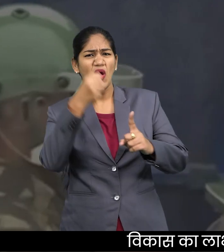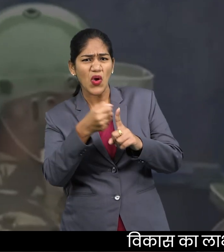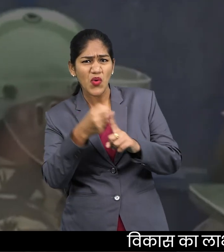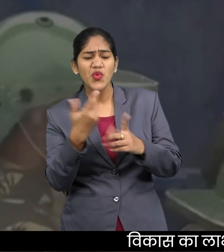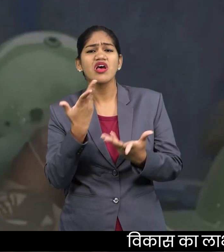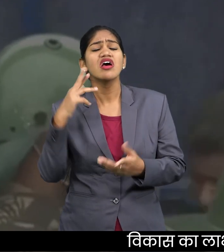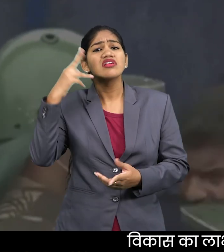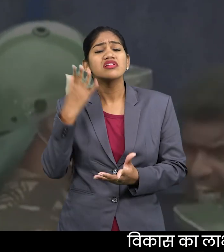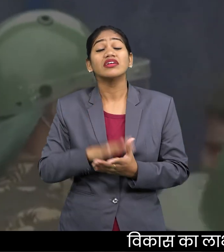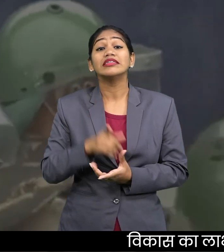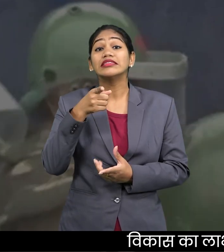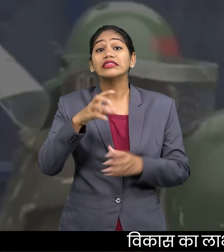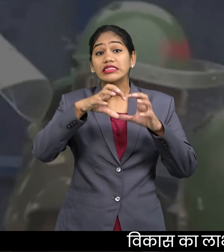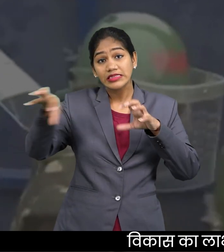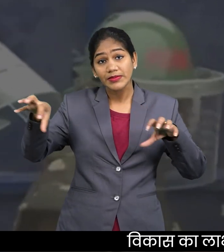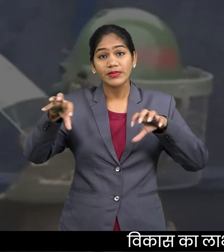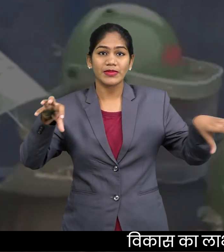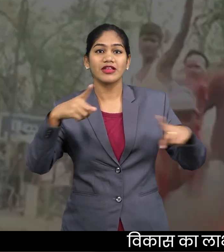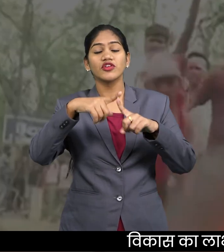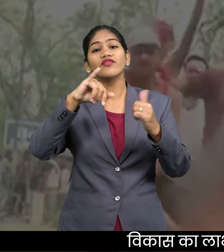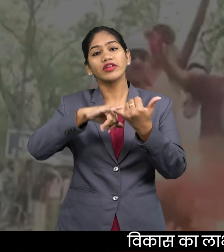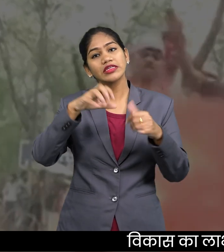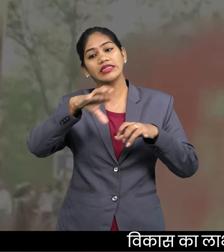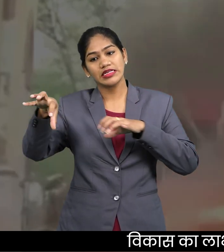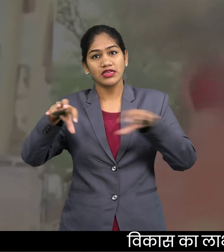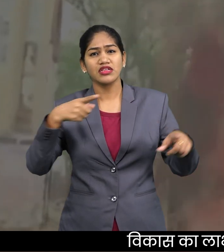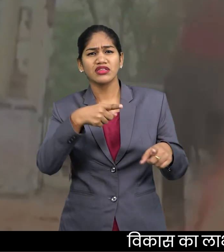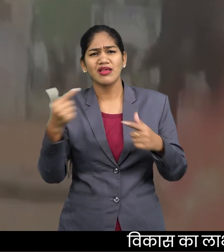विकास का लाभ केवल कुछ क्षेत्रों तक ही पहुंच रहा है।